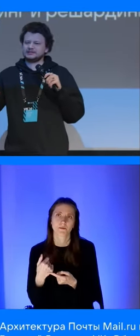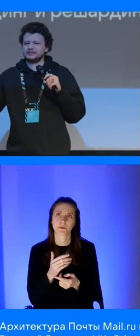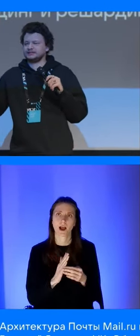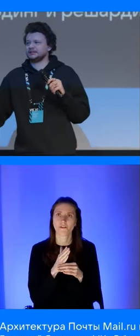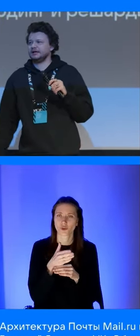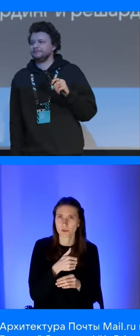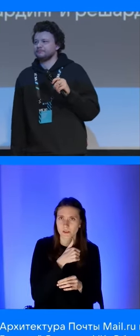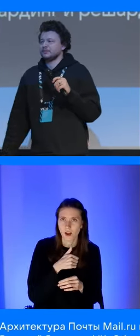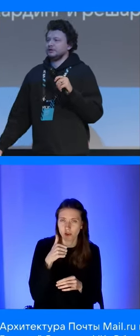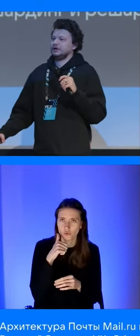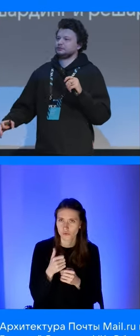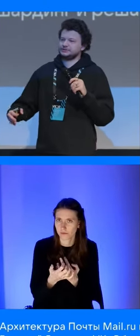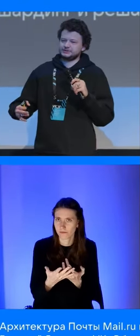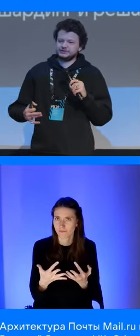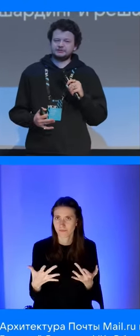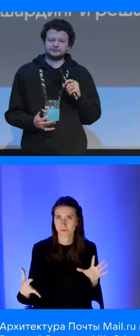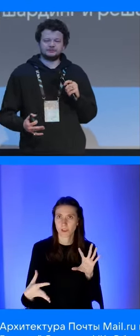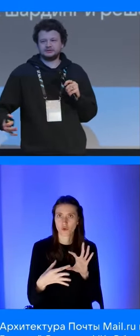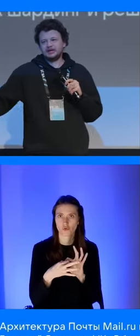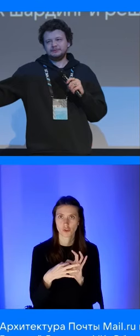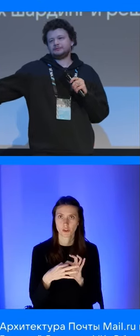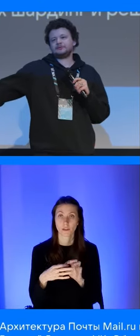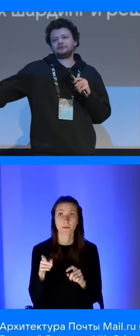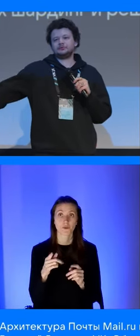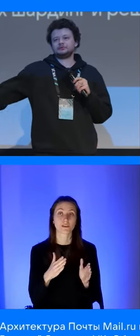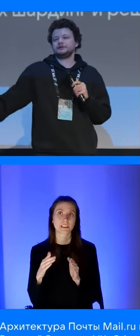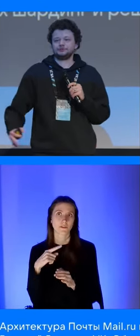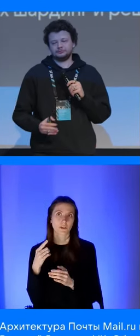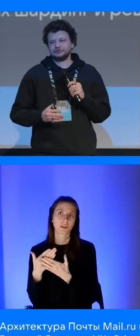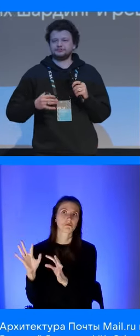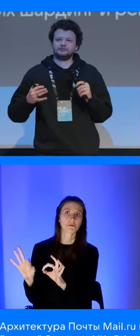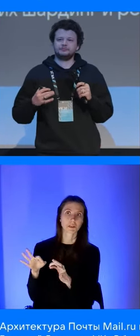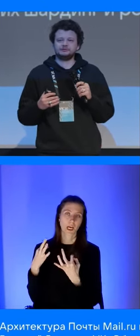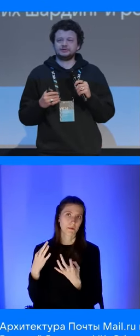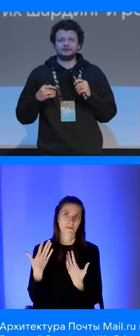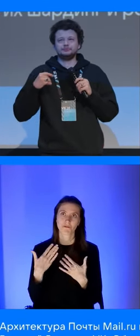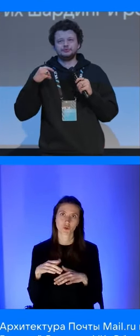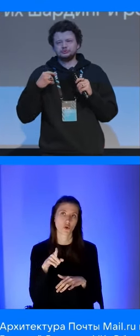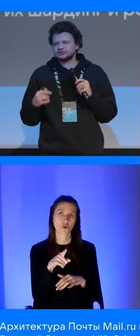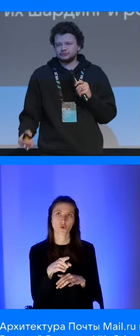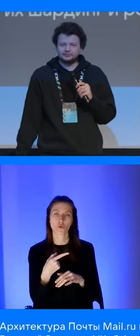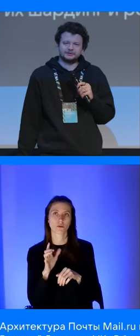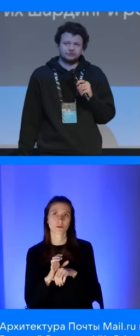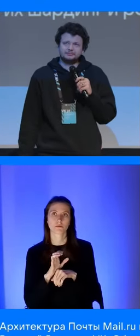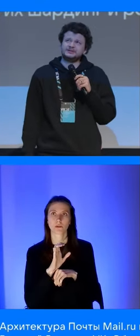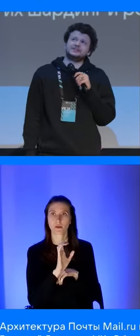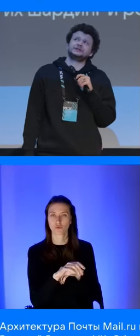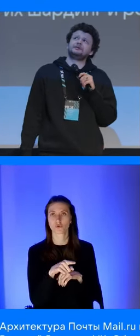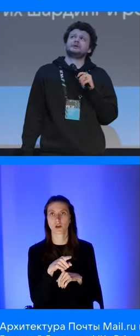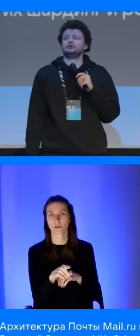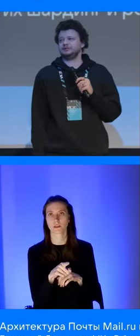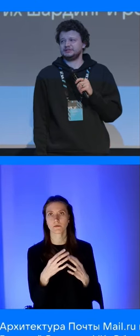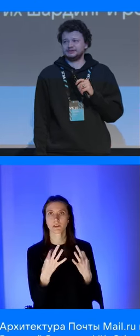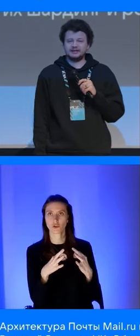и так далее, и так далее, и так далее. То есть сервис просто говорит, дай мне профиль пользователя, и все, он получает профиль пользователя. И ему не нужно думать о том, блин,